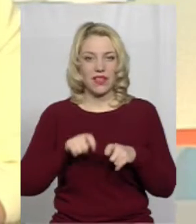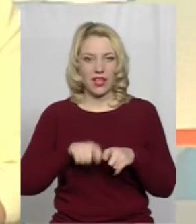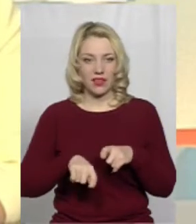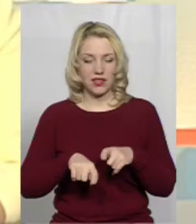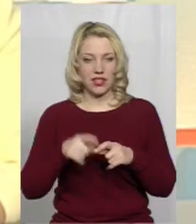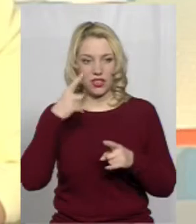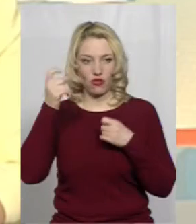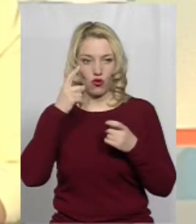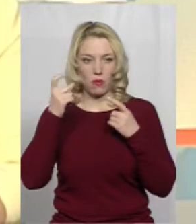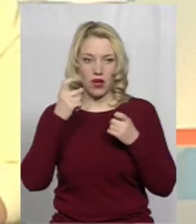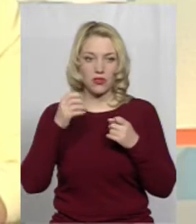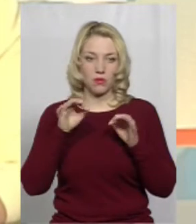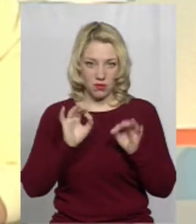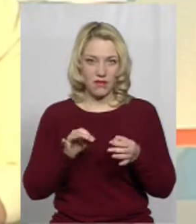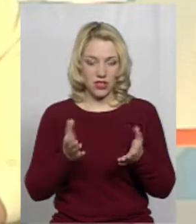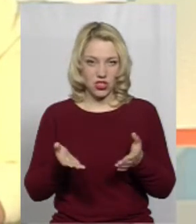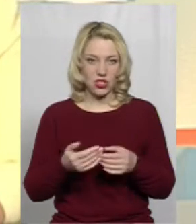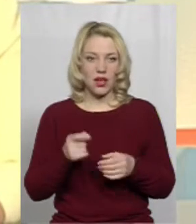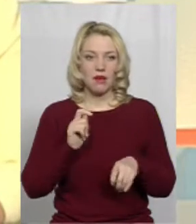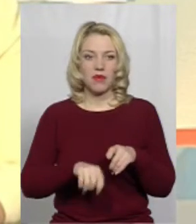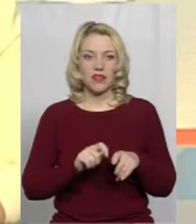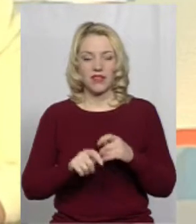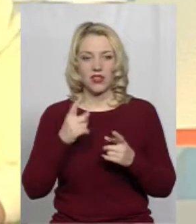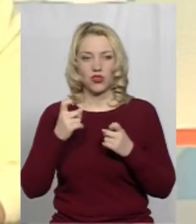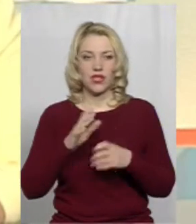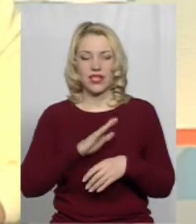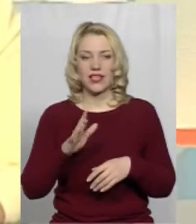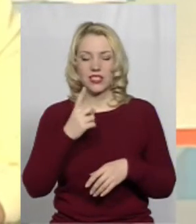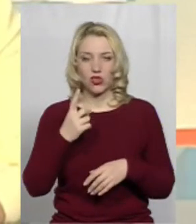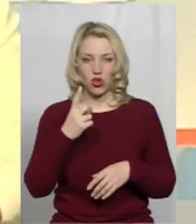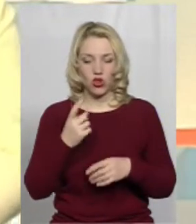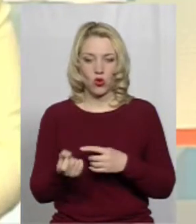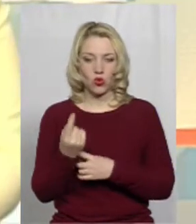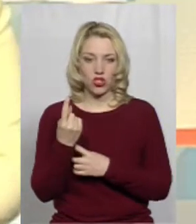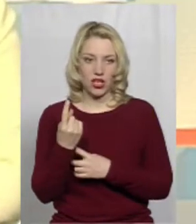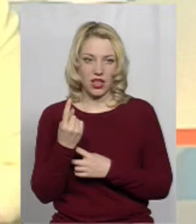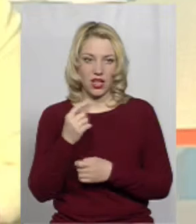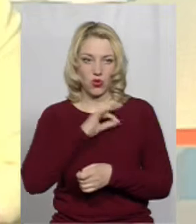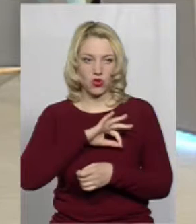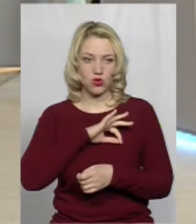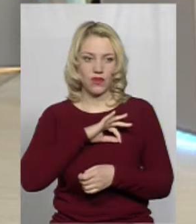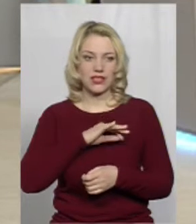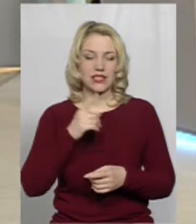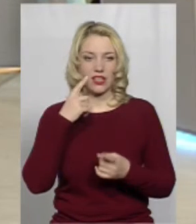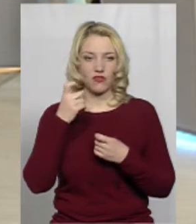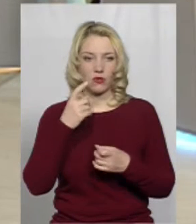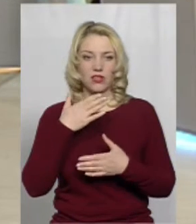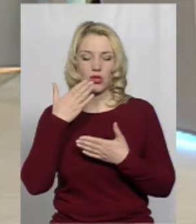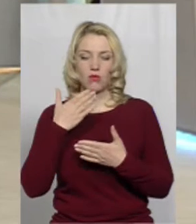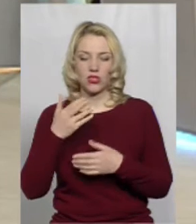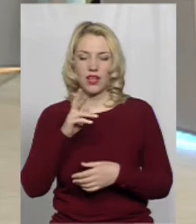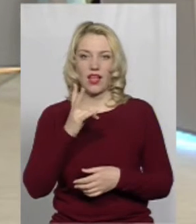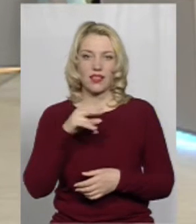перевіряти інформацію, правда ж? Так. Перевіряти. І не з одного джерела користуватися інформацією. Прочитав